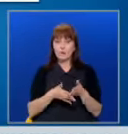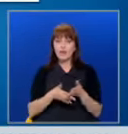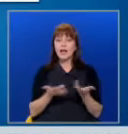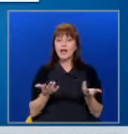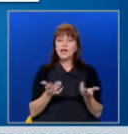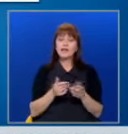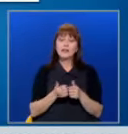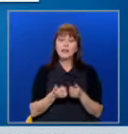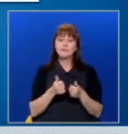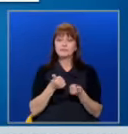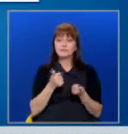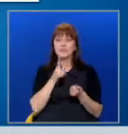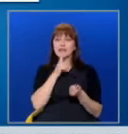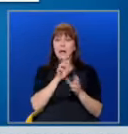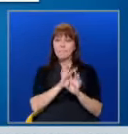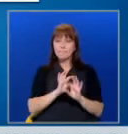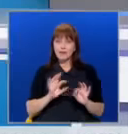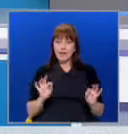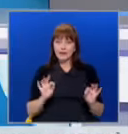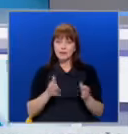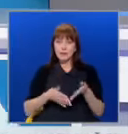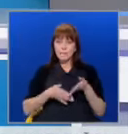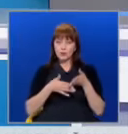мир на президента на Украйна Володимир Зеленски.